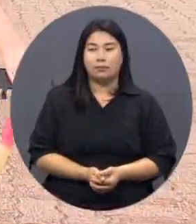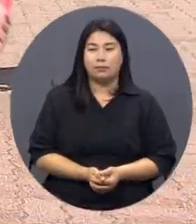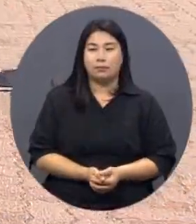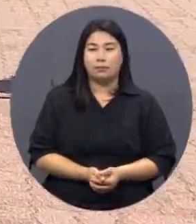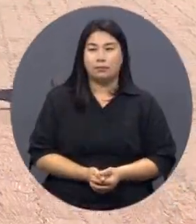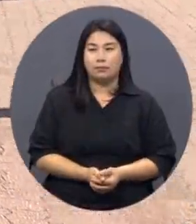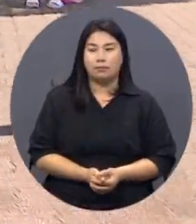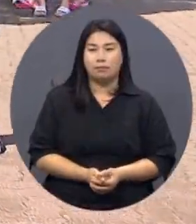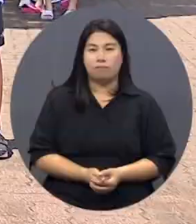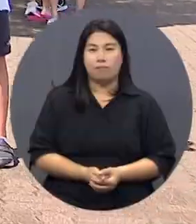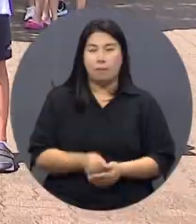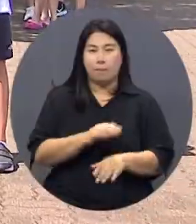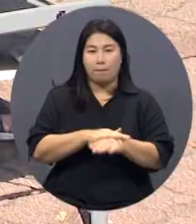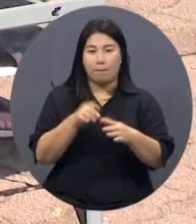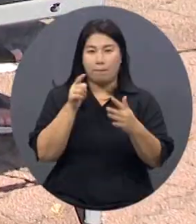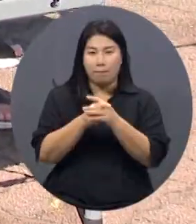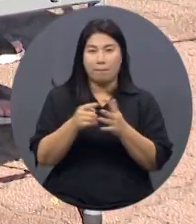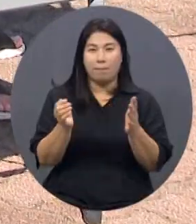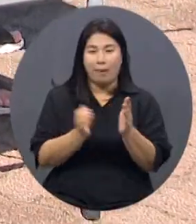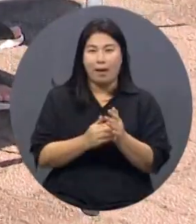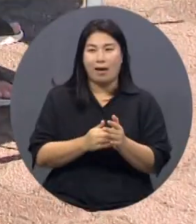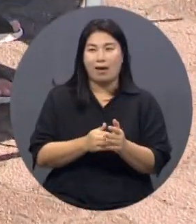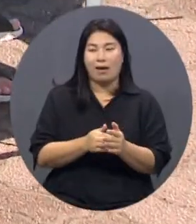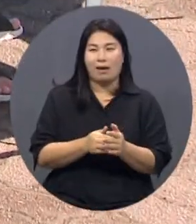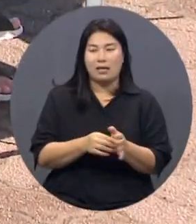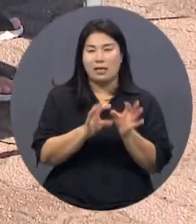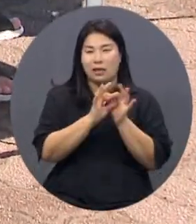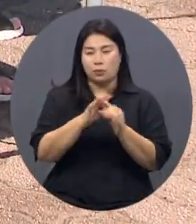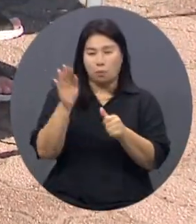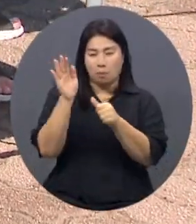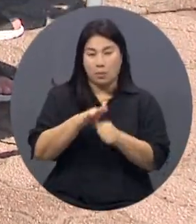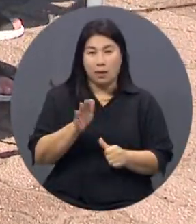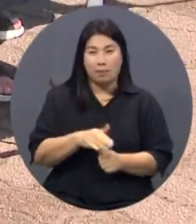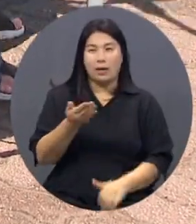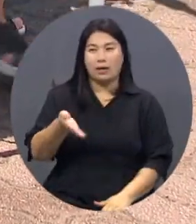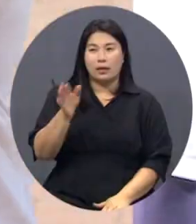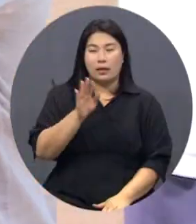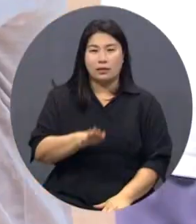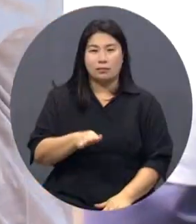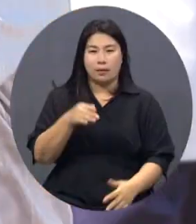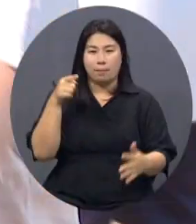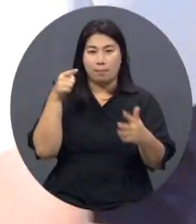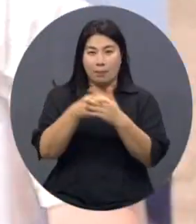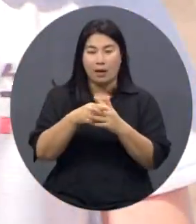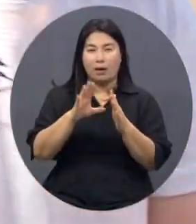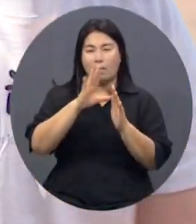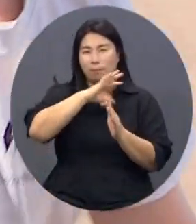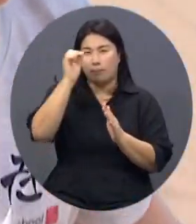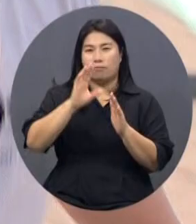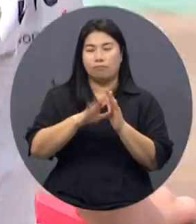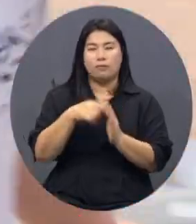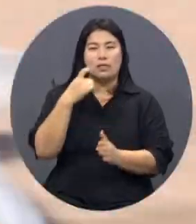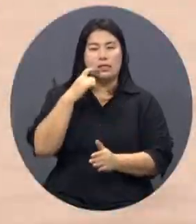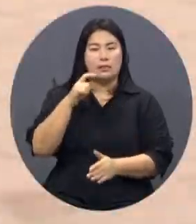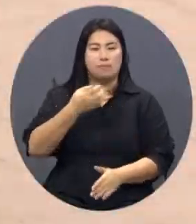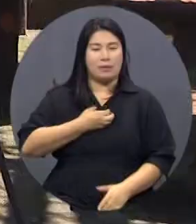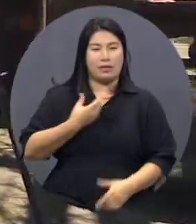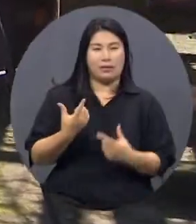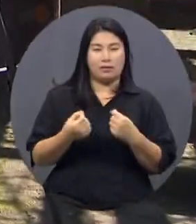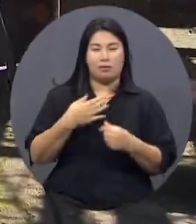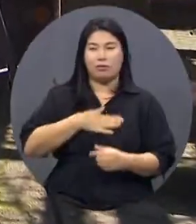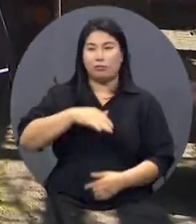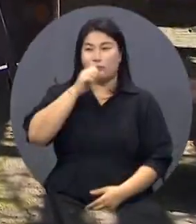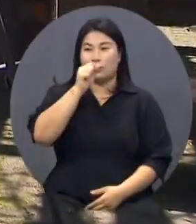아, 영 좀 맞췄다. 화살이 계속 빗나가지만 관역에 맞출 때면 올림픽 금메달을 딴 것처럼